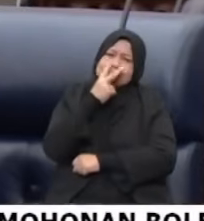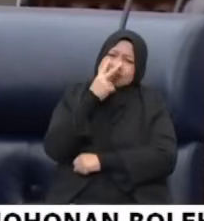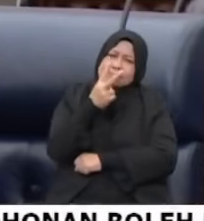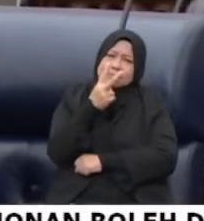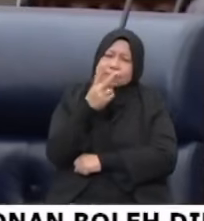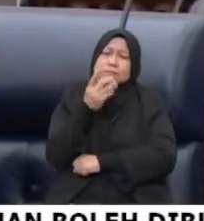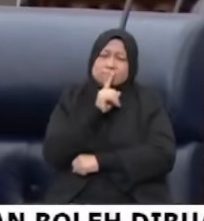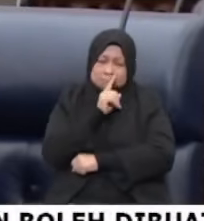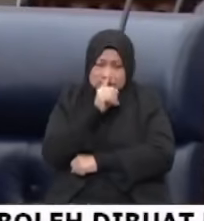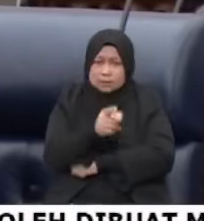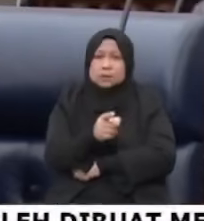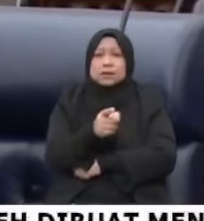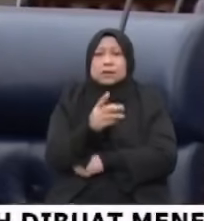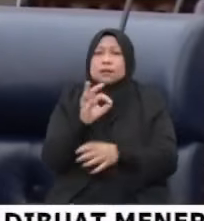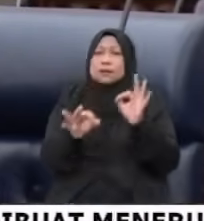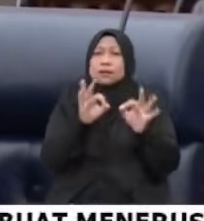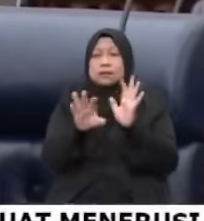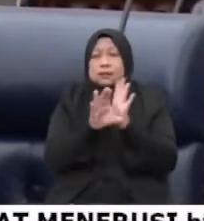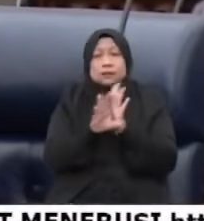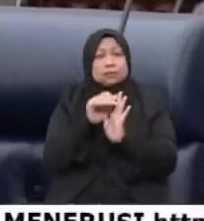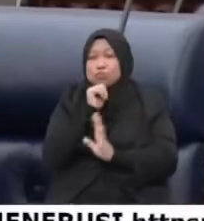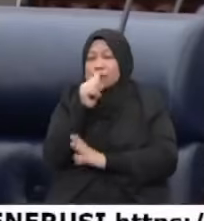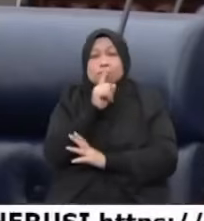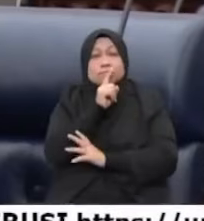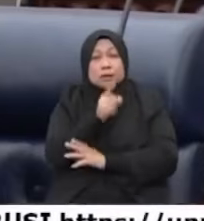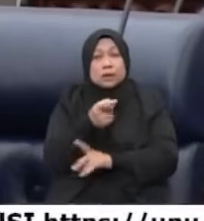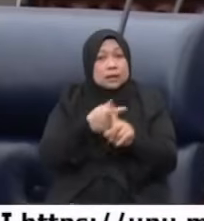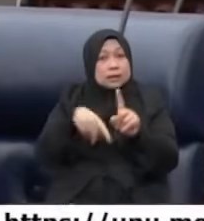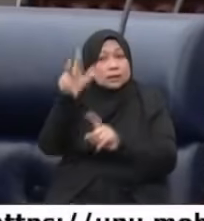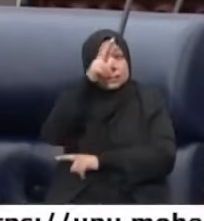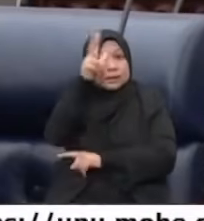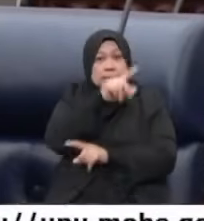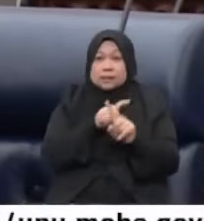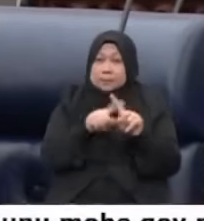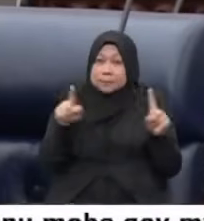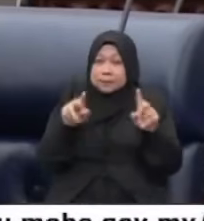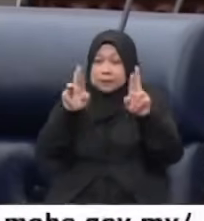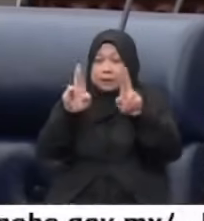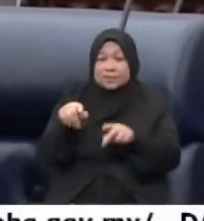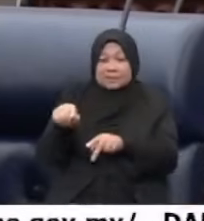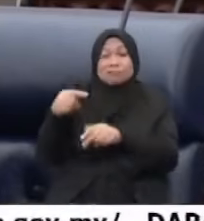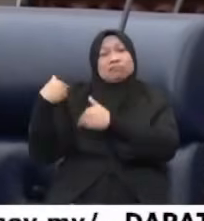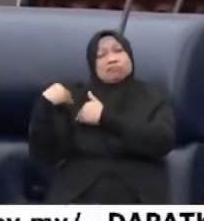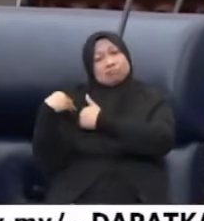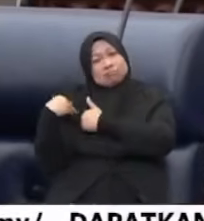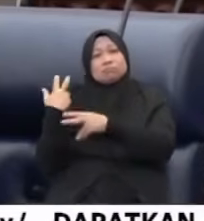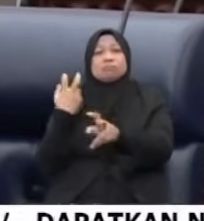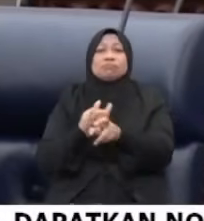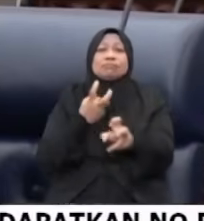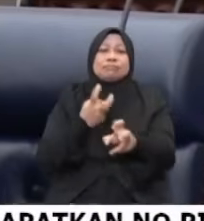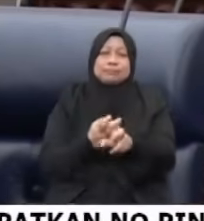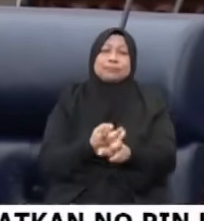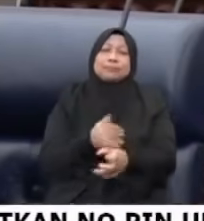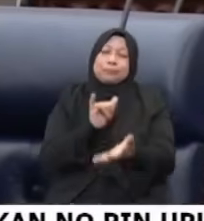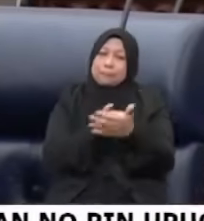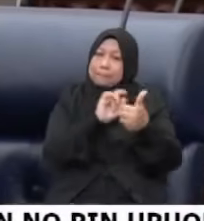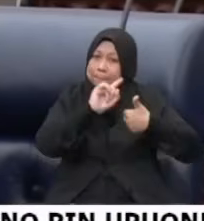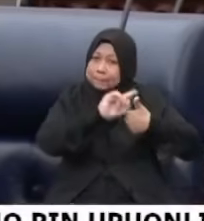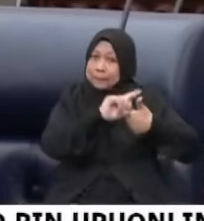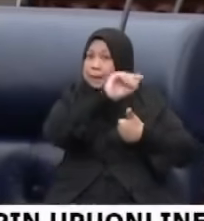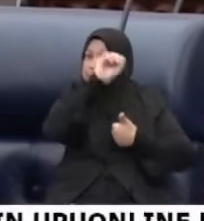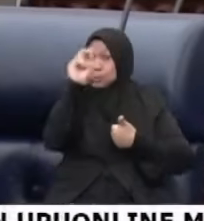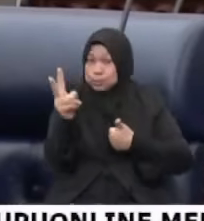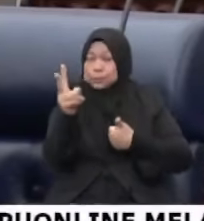is real Even If not reality daripada kerajaan tetapi rakyat yang menanggung kesusahan itu yang pertama tanpertua